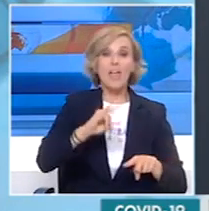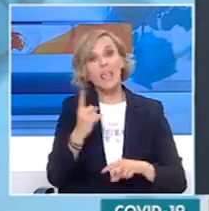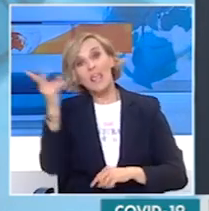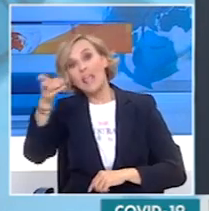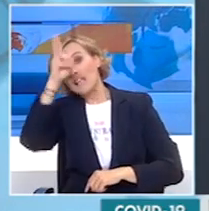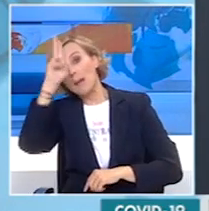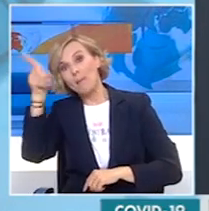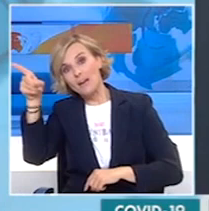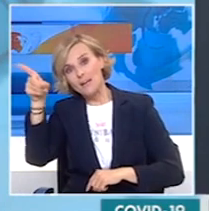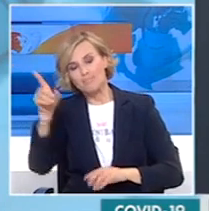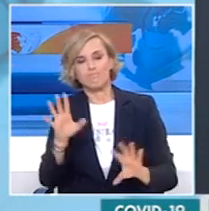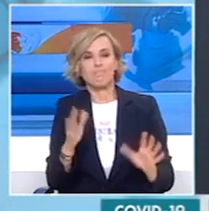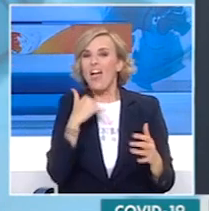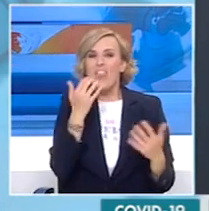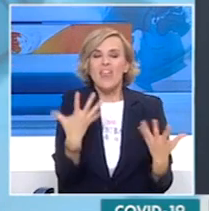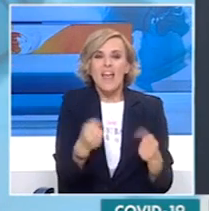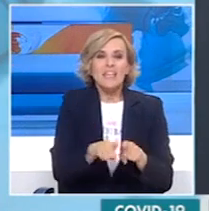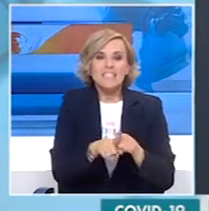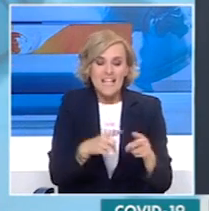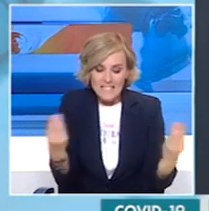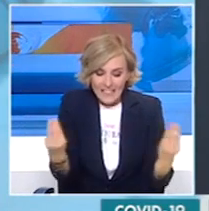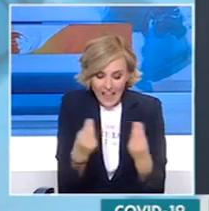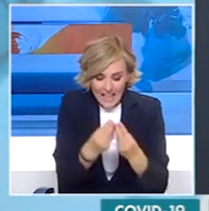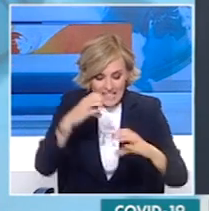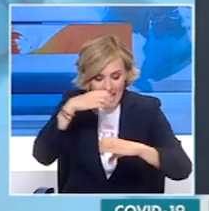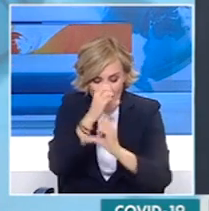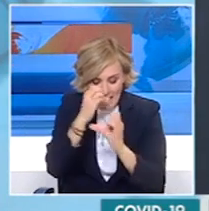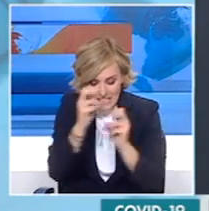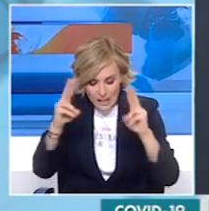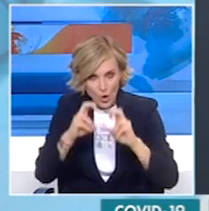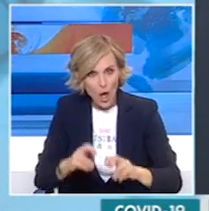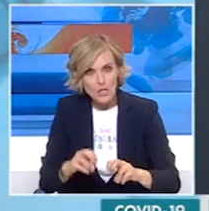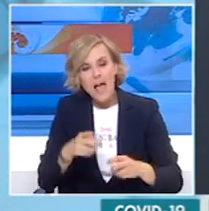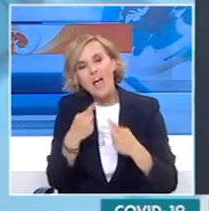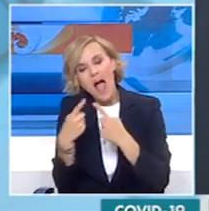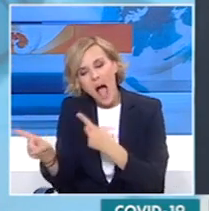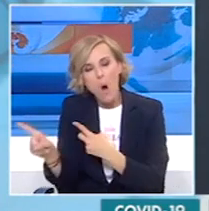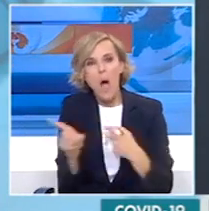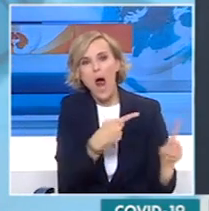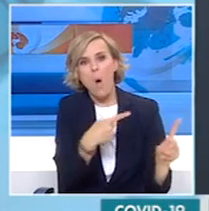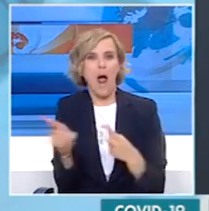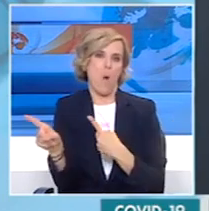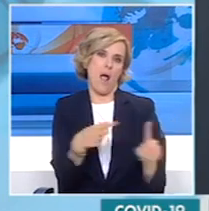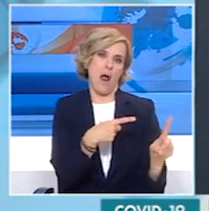τη χρησιμότητα ενός μαζικού εργαστηριακού ελέγχου σε επόμενη φάση, στην οποία θα τον χρησιμοποιήσεις για να υλοποιήσεις σιγά σιγά